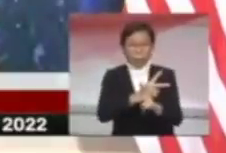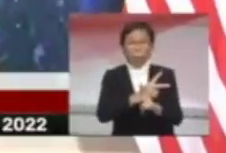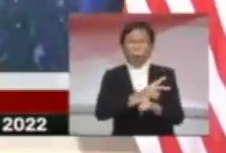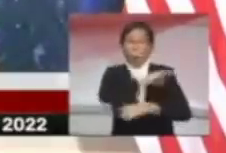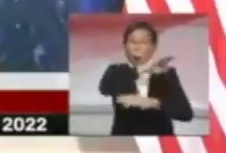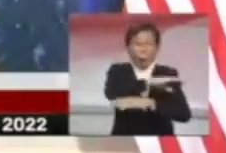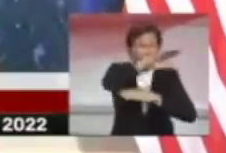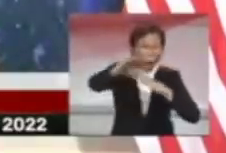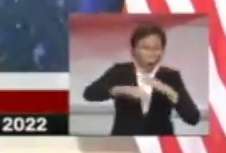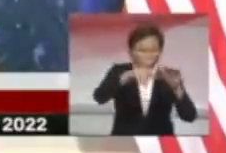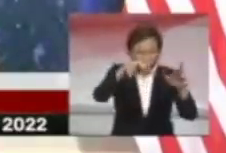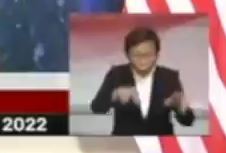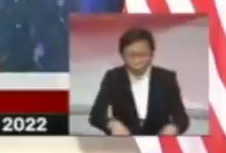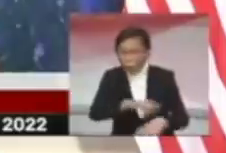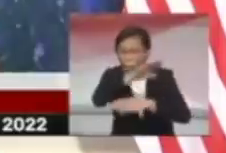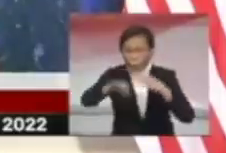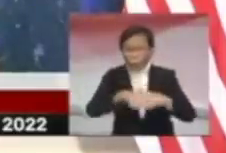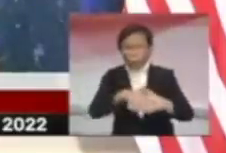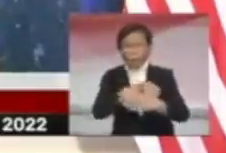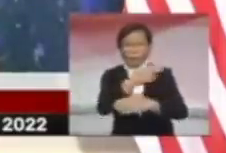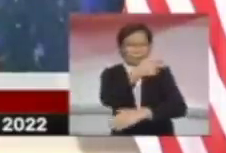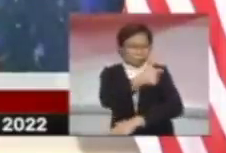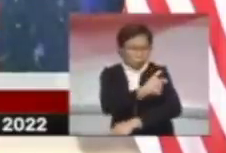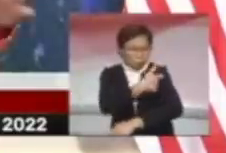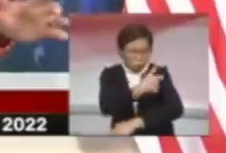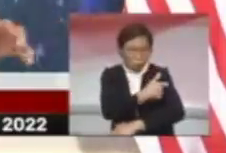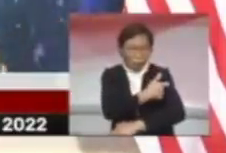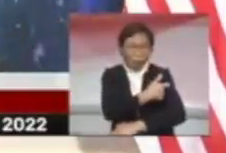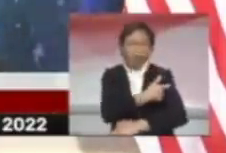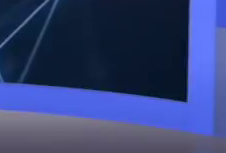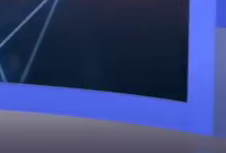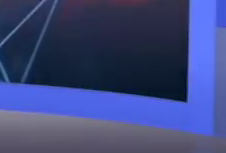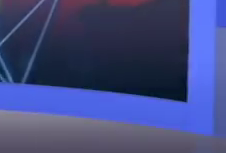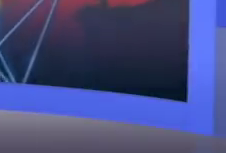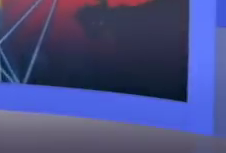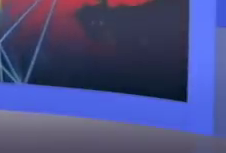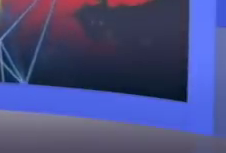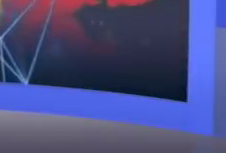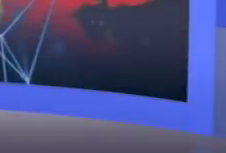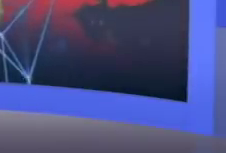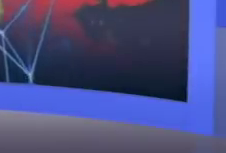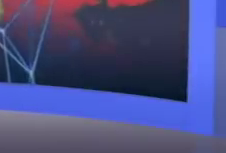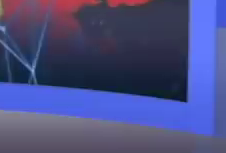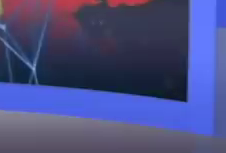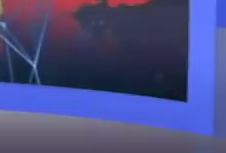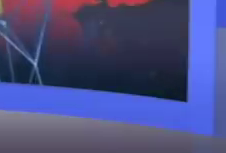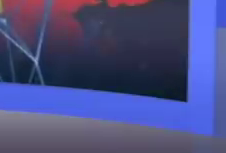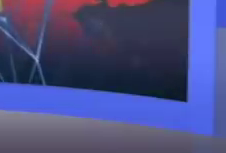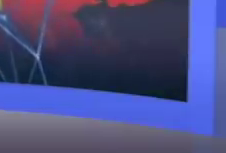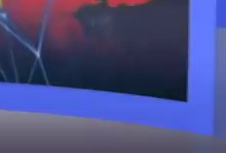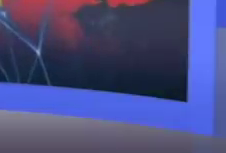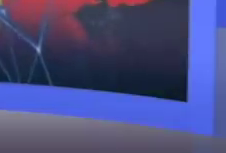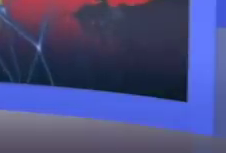dan seterusnya mengawal tandame ini secara menyeluruh saudara kita ikuti perkembangannya